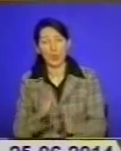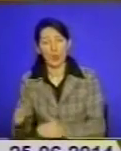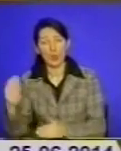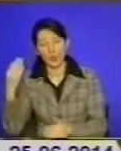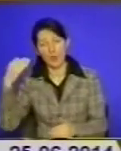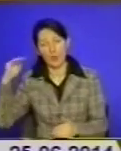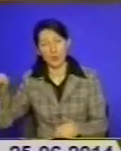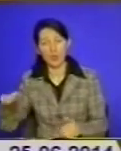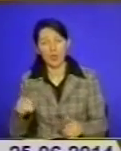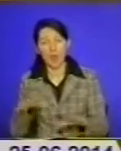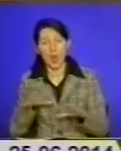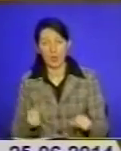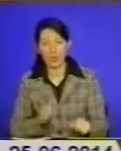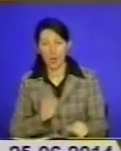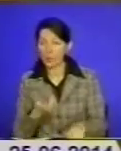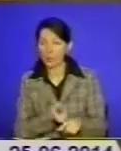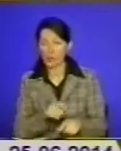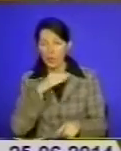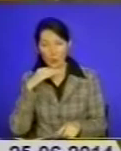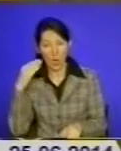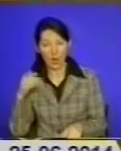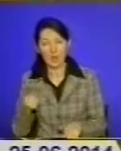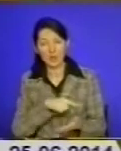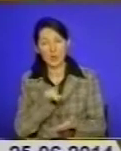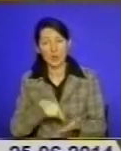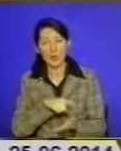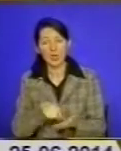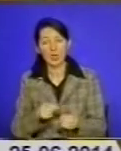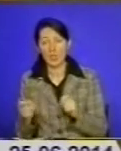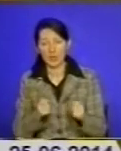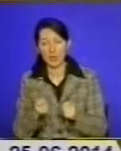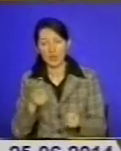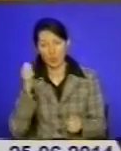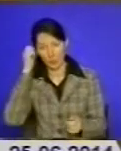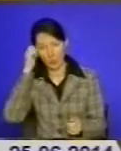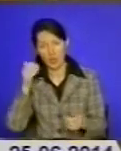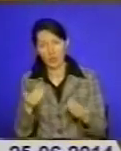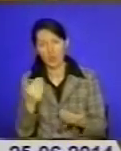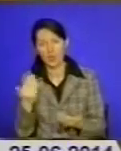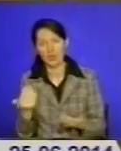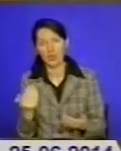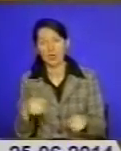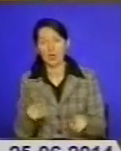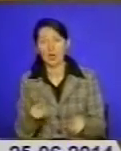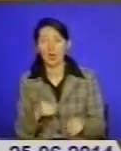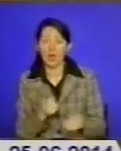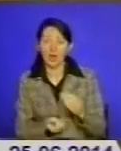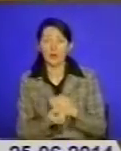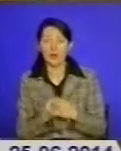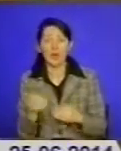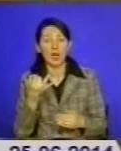бо було дуже багато запитань керівників. Ви пам'ятаєте, може, вас такий викликало інтерес рішення